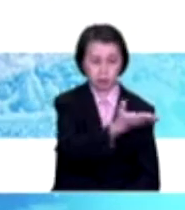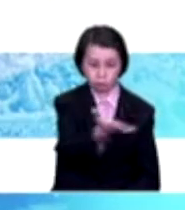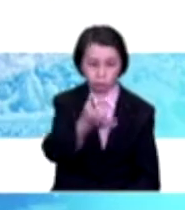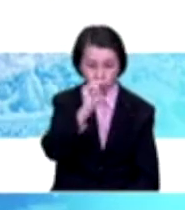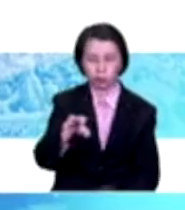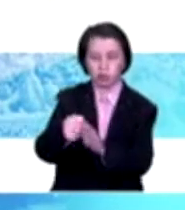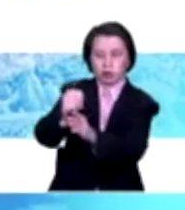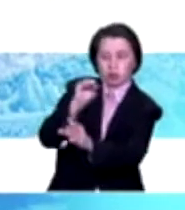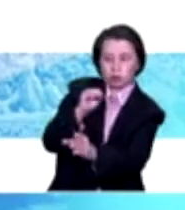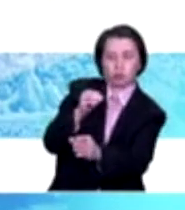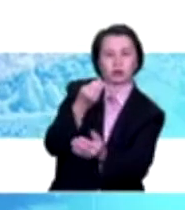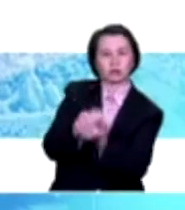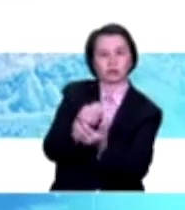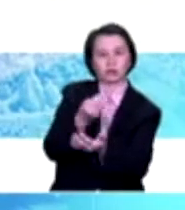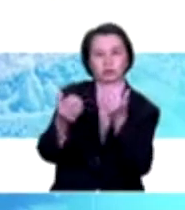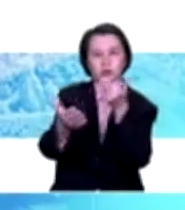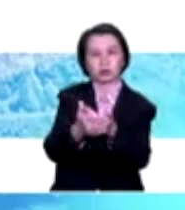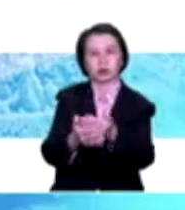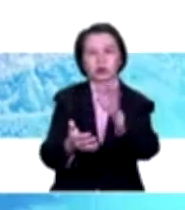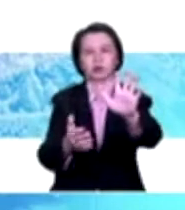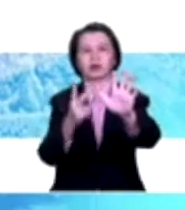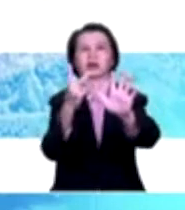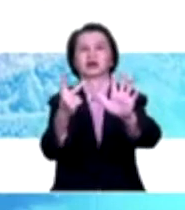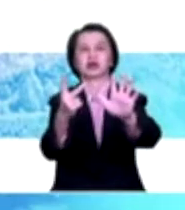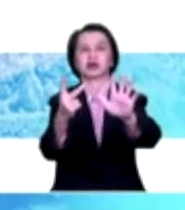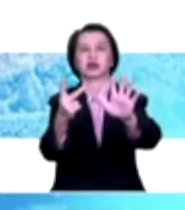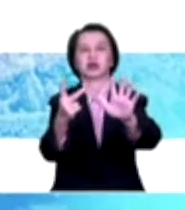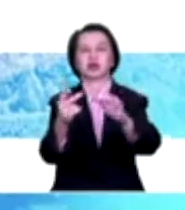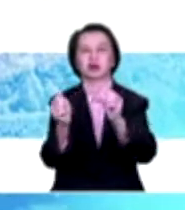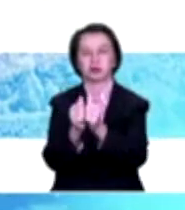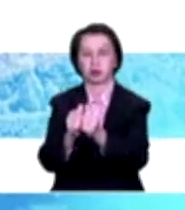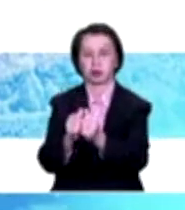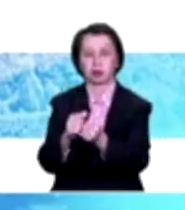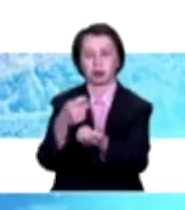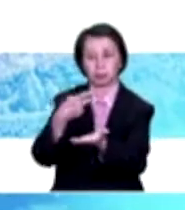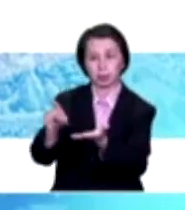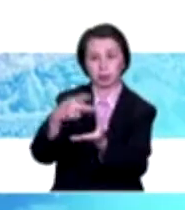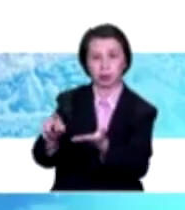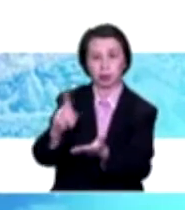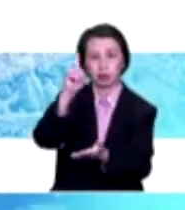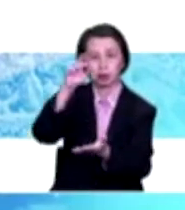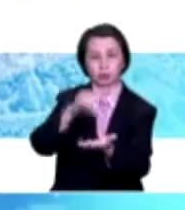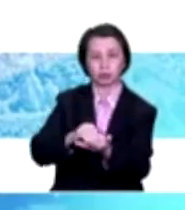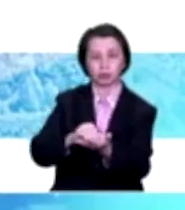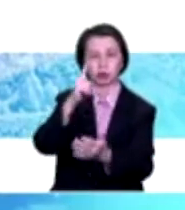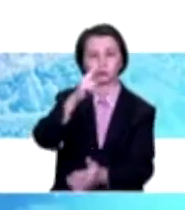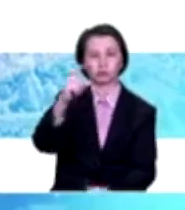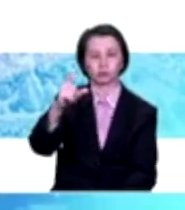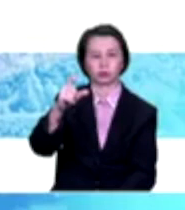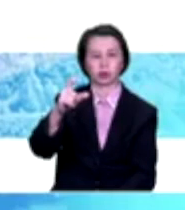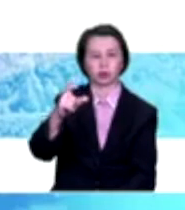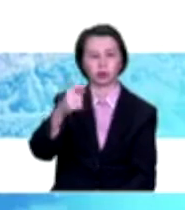membuat pengeluaran sehingga RM5,000 dengan kadar bayaran tetap RM1,000